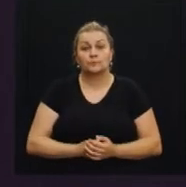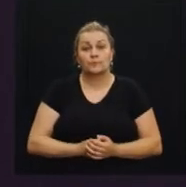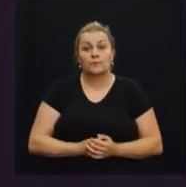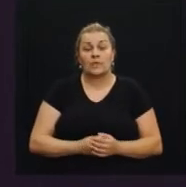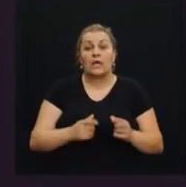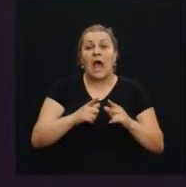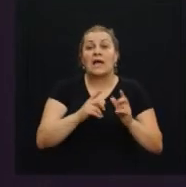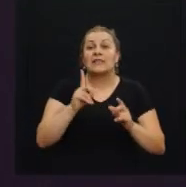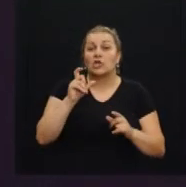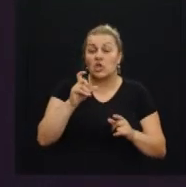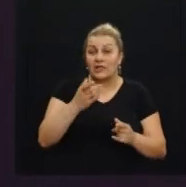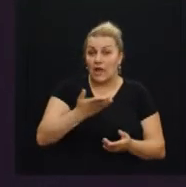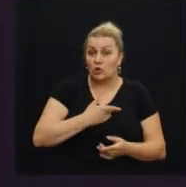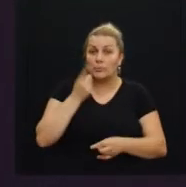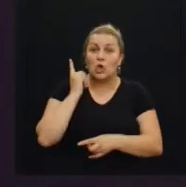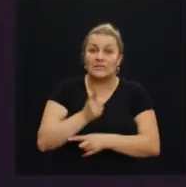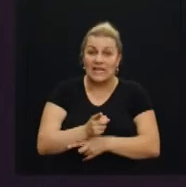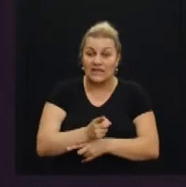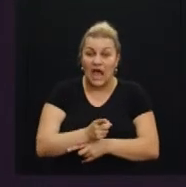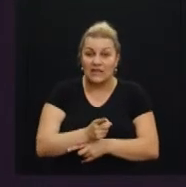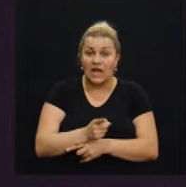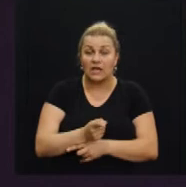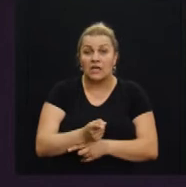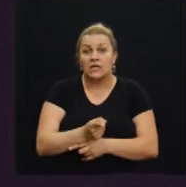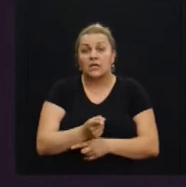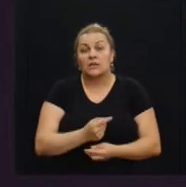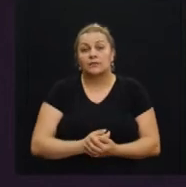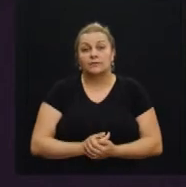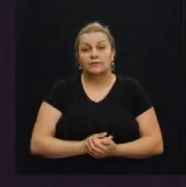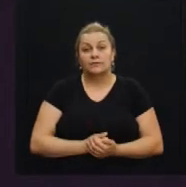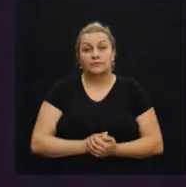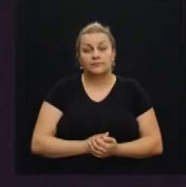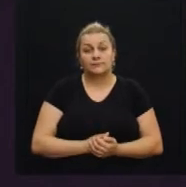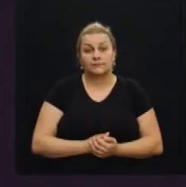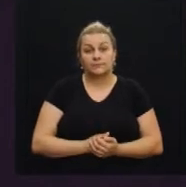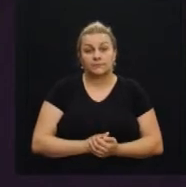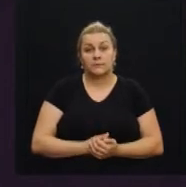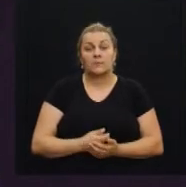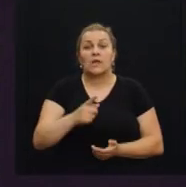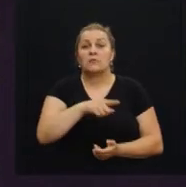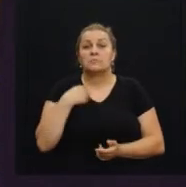Ante Čatlak je dobio zadatak. Znači, mi smo tu bili